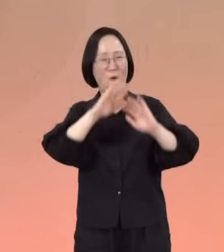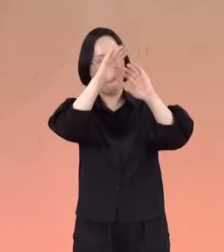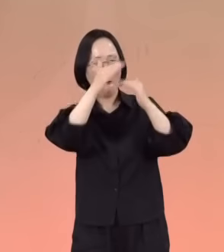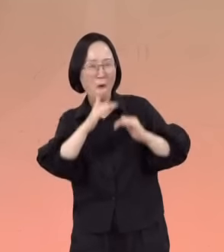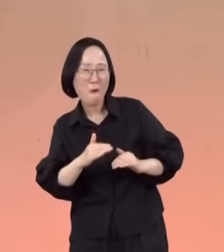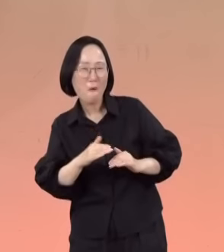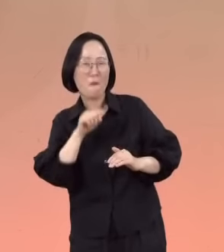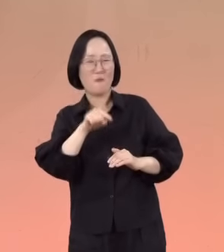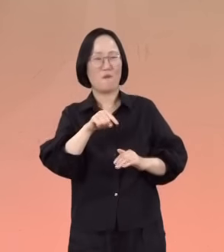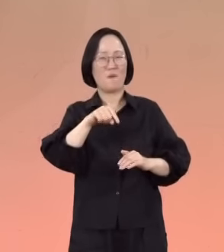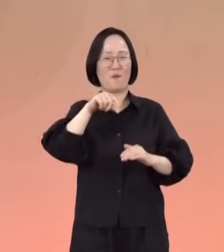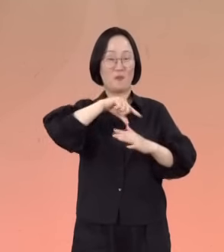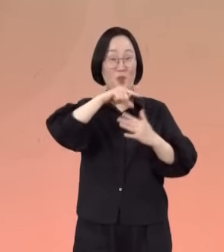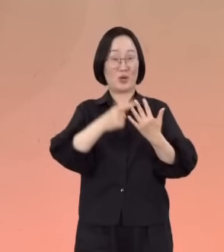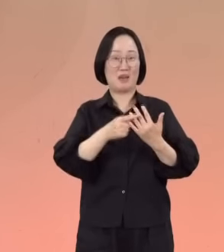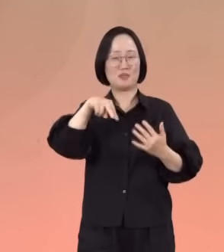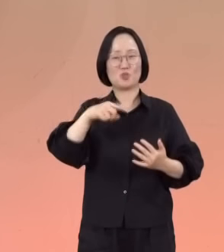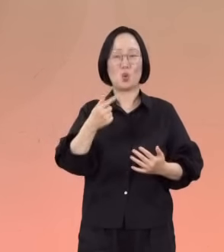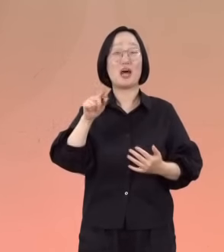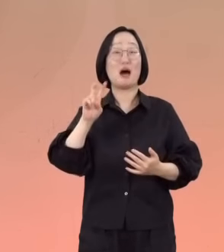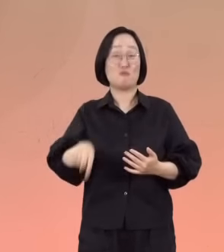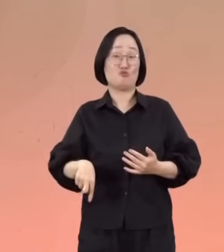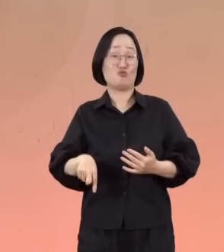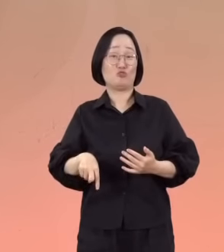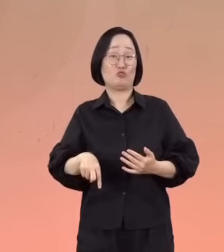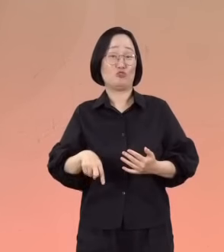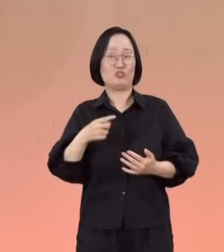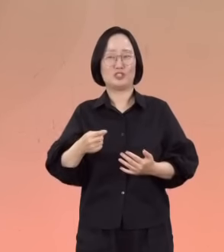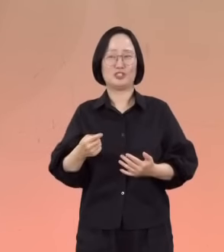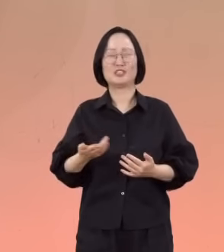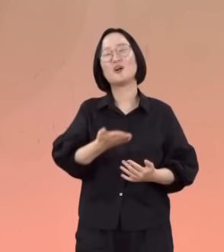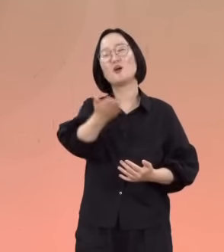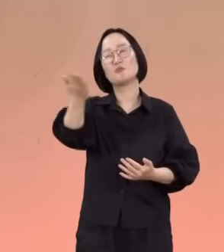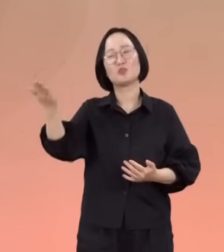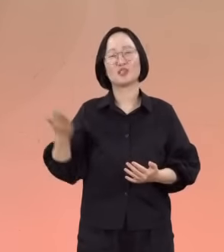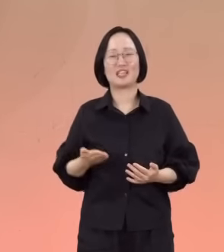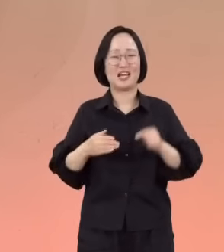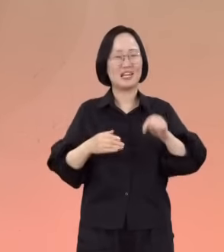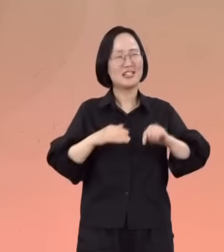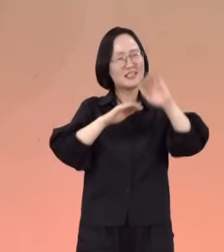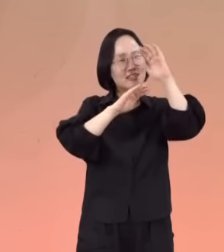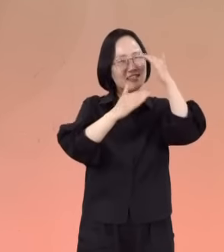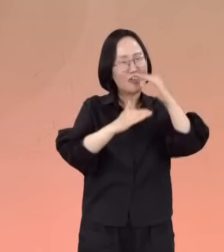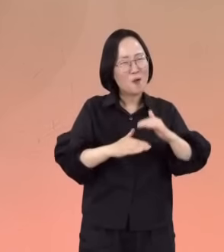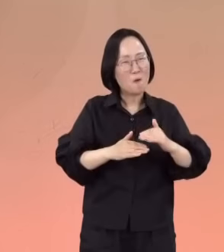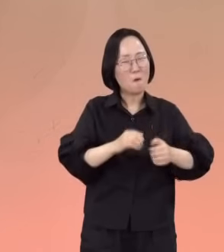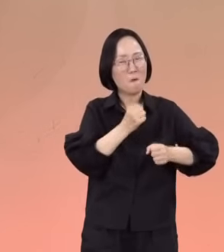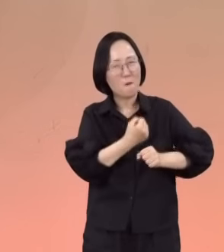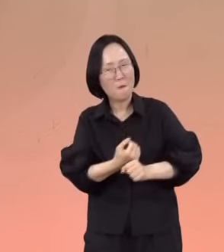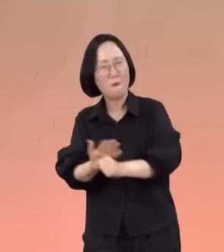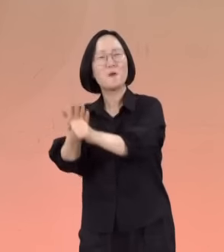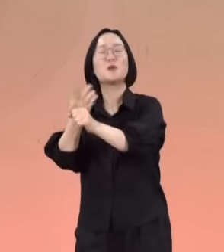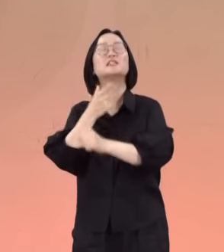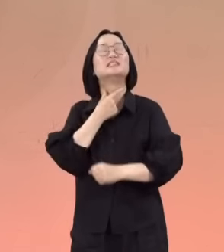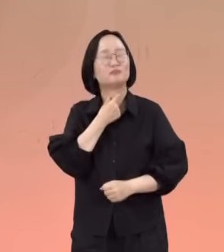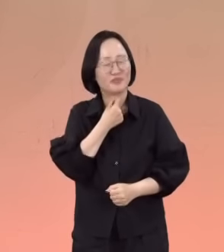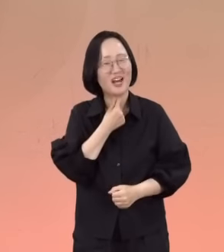우리 소나무 자분들에게 우리 불교 TV btm 불자들에게이 이야기를 내가 전해 줘야